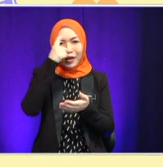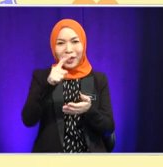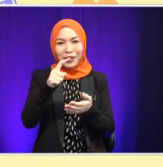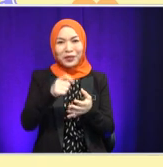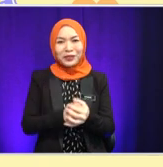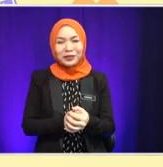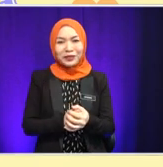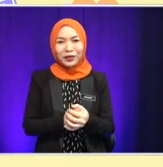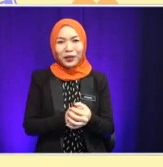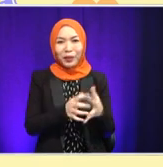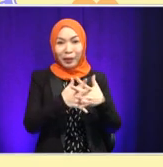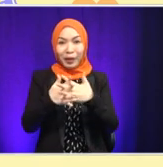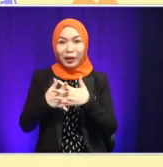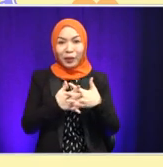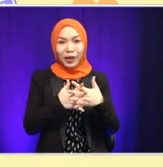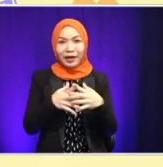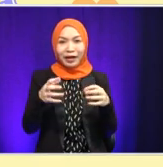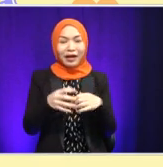berbagai kawasan